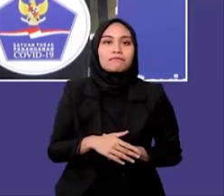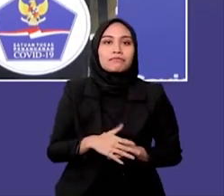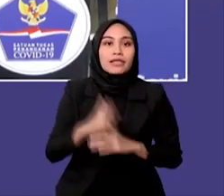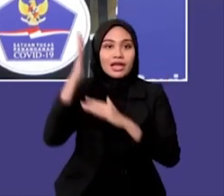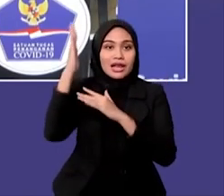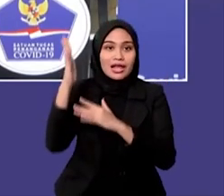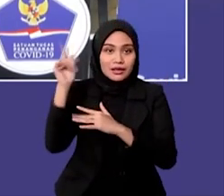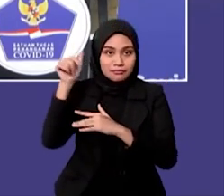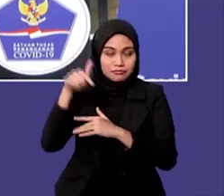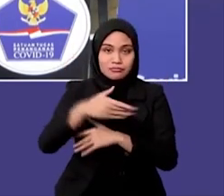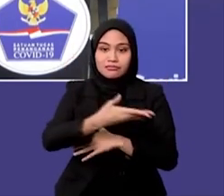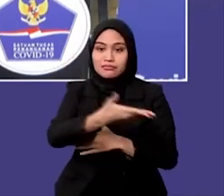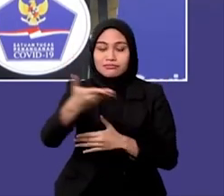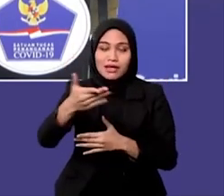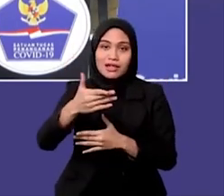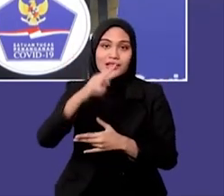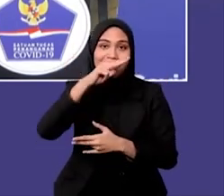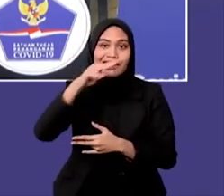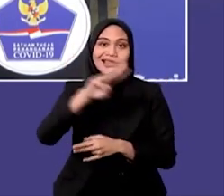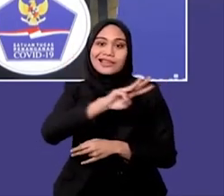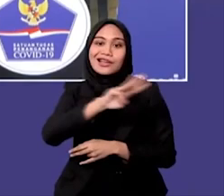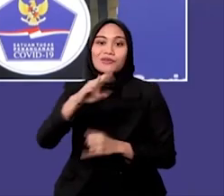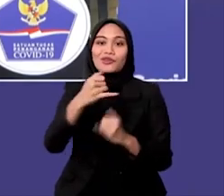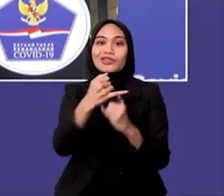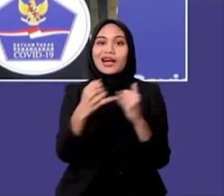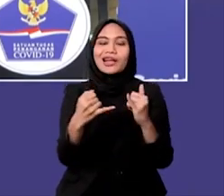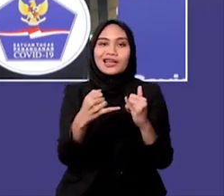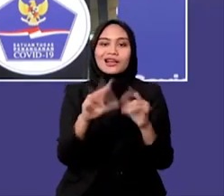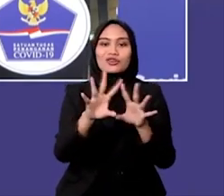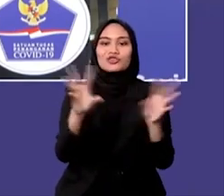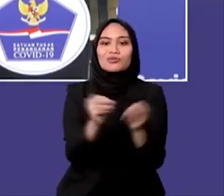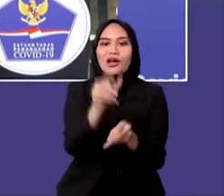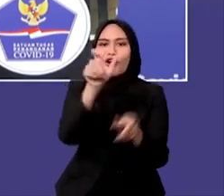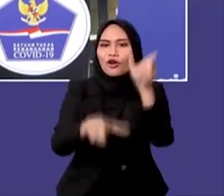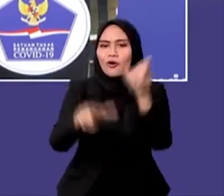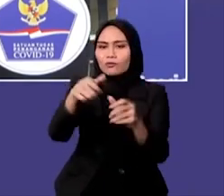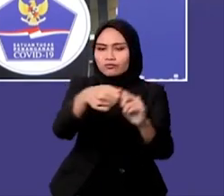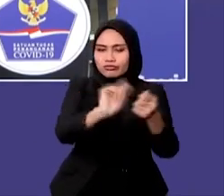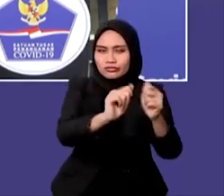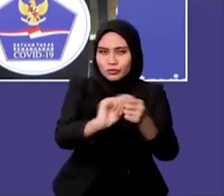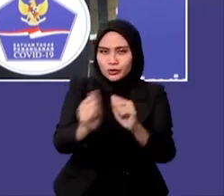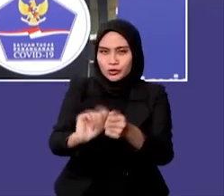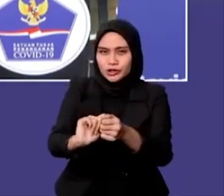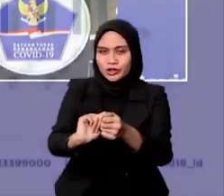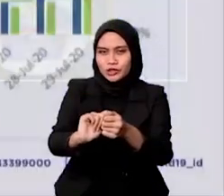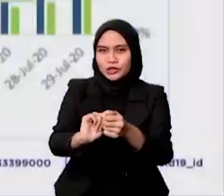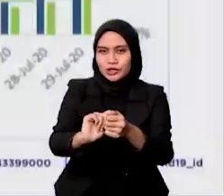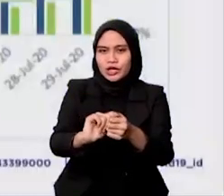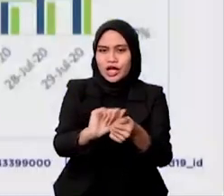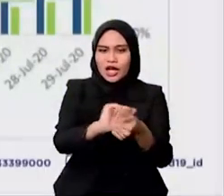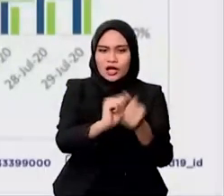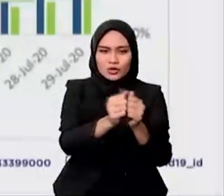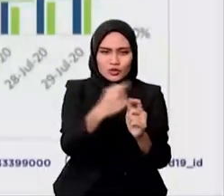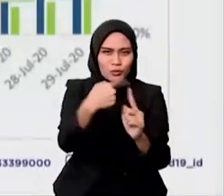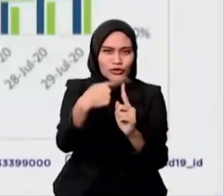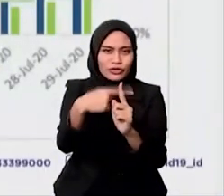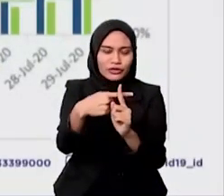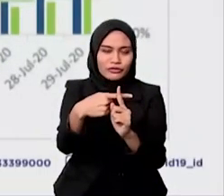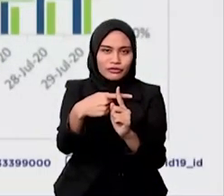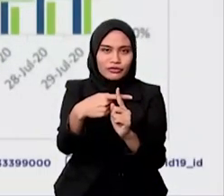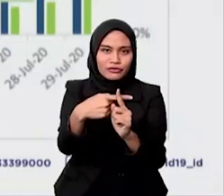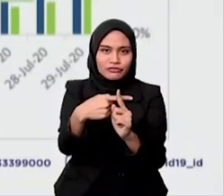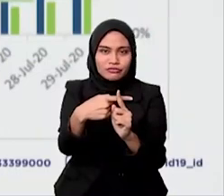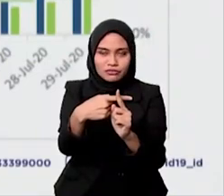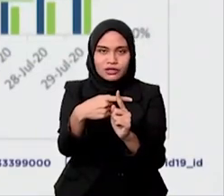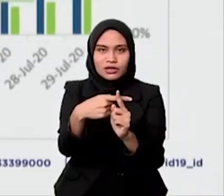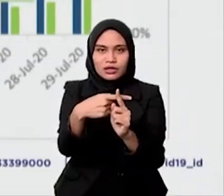selama tiga minggu terakhir jumlah orang yang diperiksa dan jumlah kasus positif